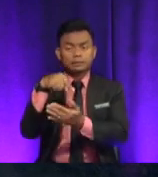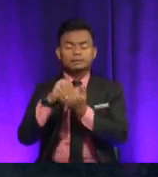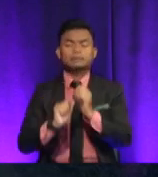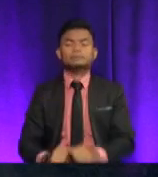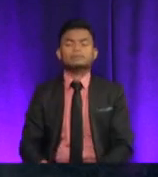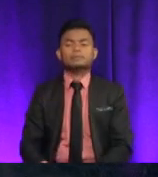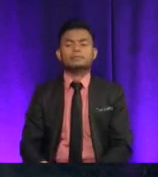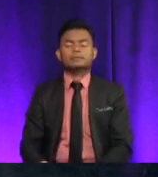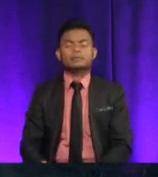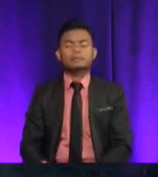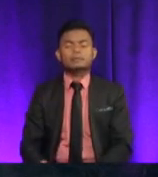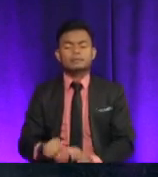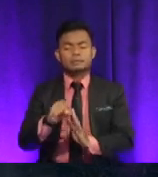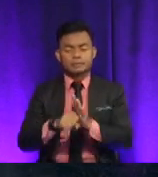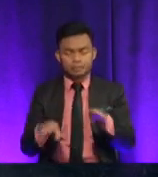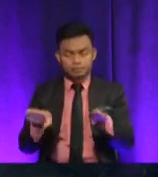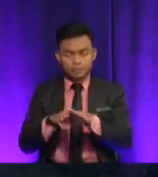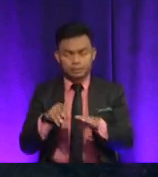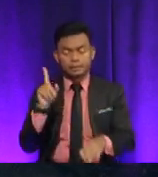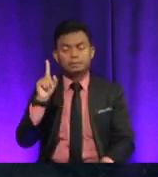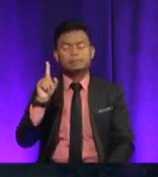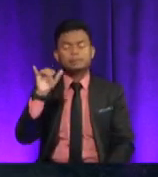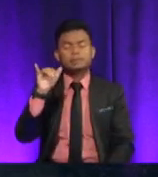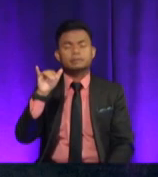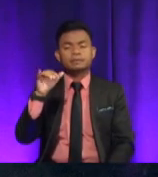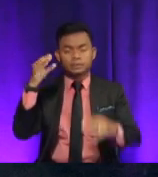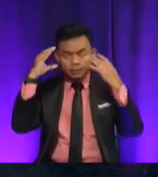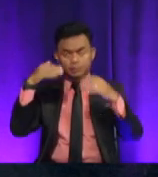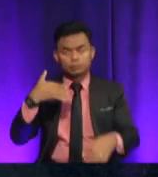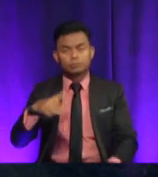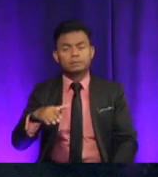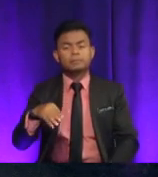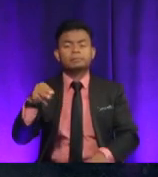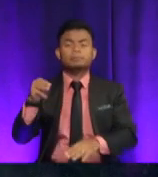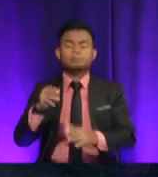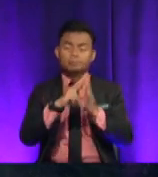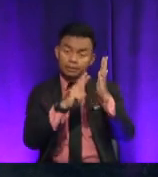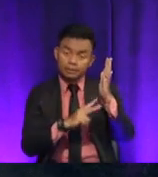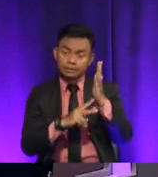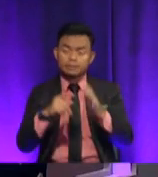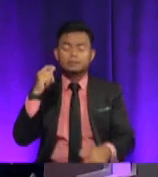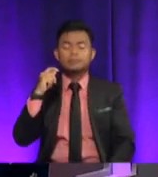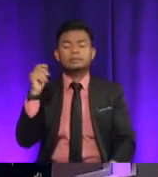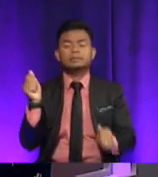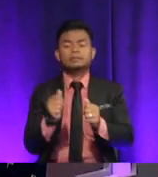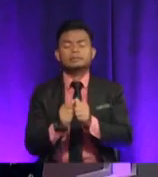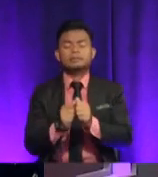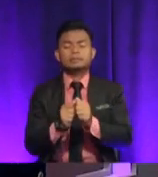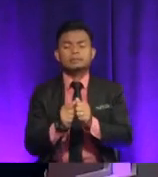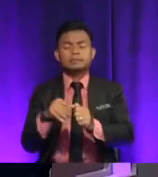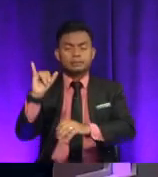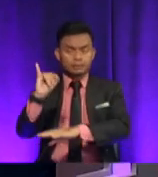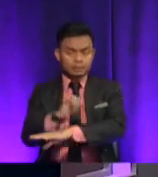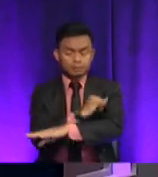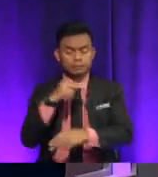Oke sebagaimana menggunakan Irama hiasan cek gusion Kalau boleh kita adegan satu activity pada